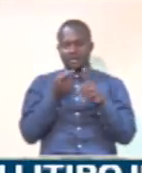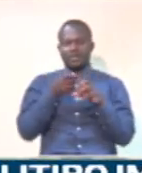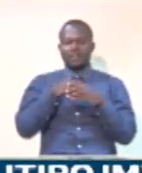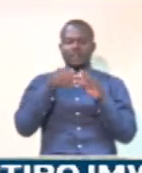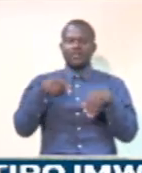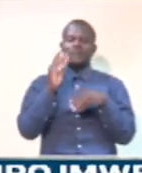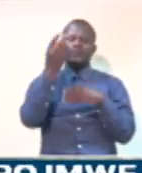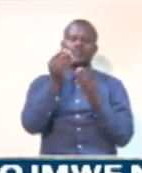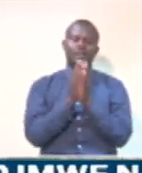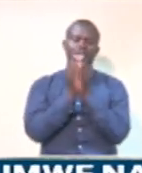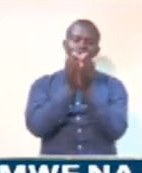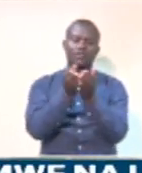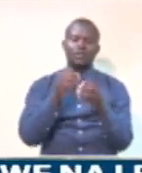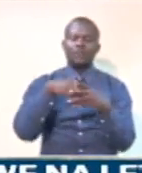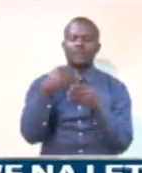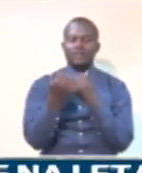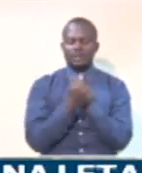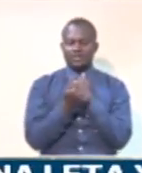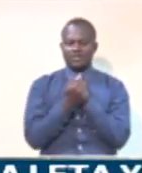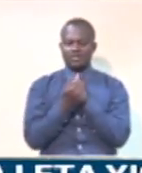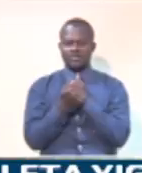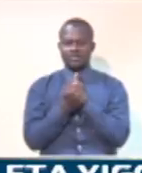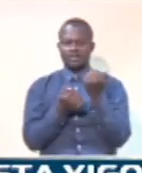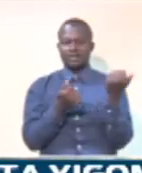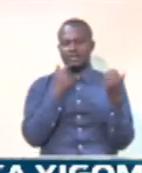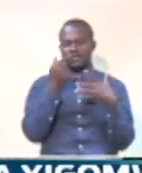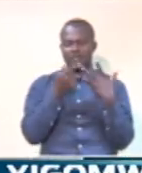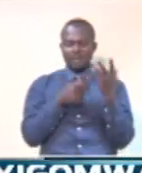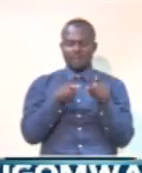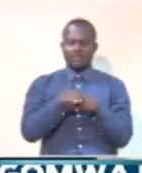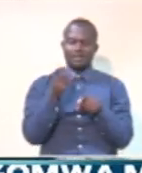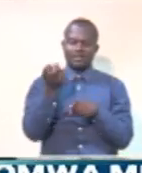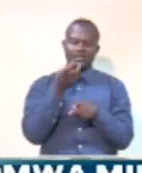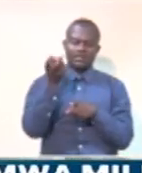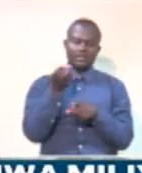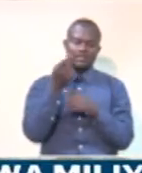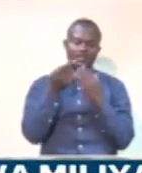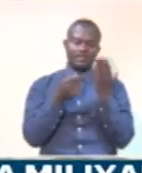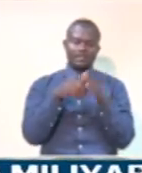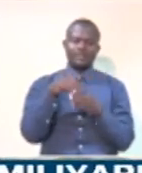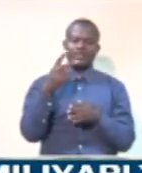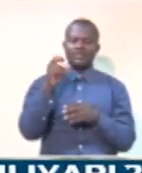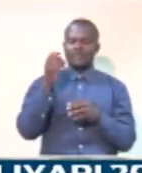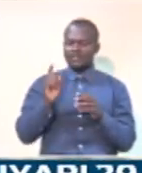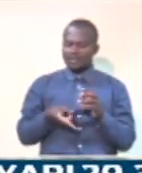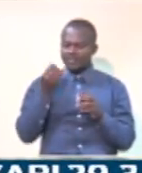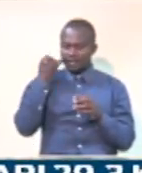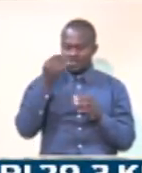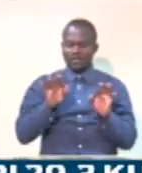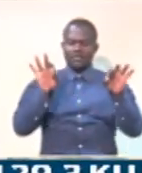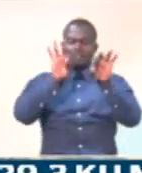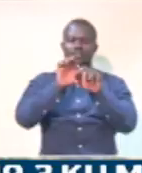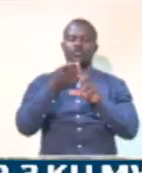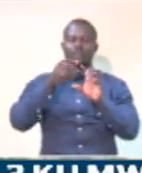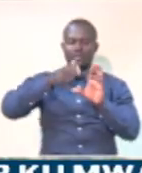Icyangugu cyangwa bijya Igisenyi, byari nka transport yera amafaranga yenda 2020. Iyo igiciro